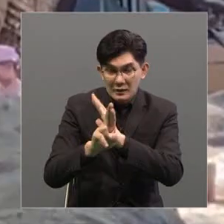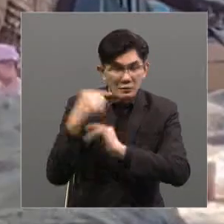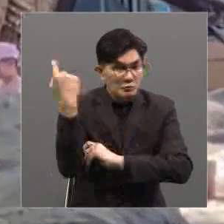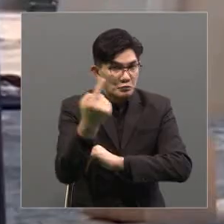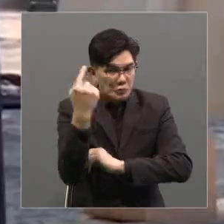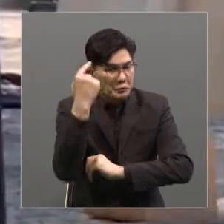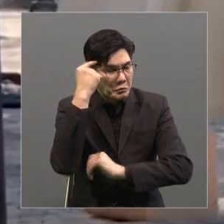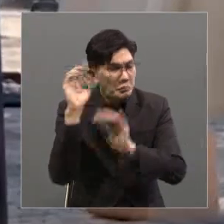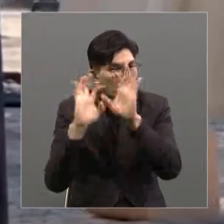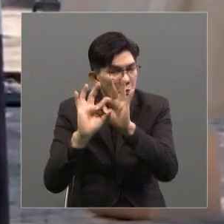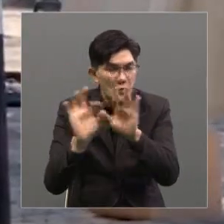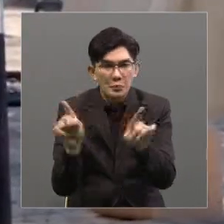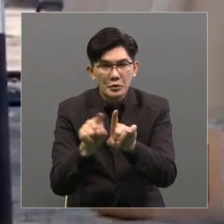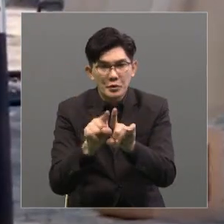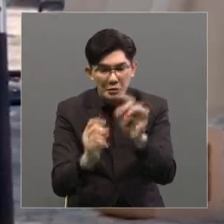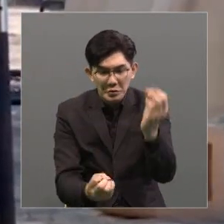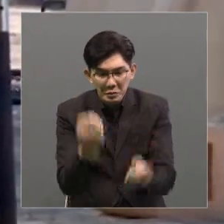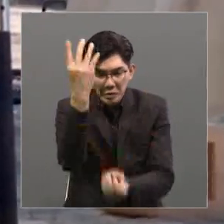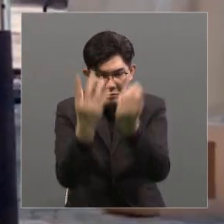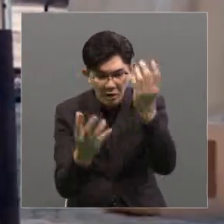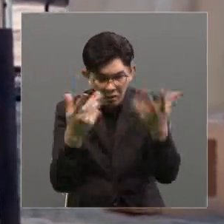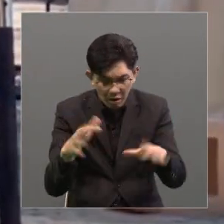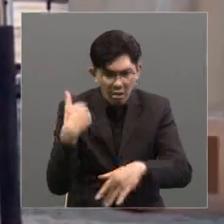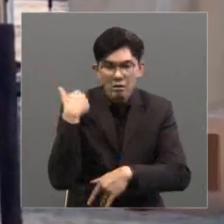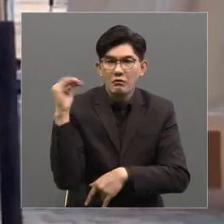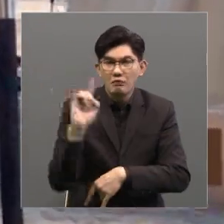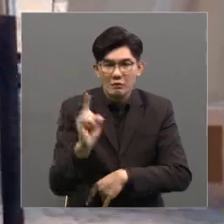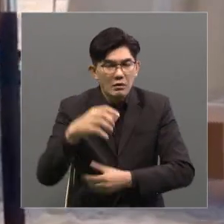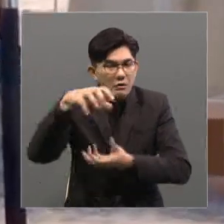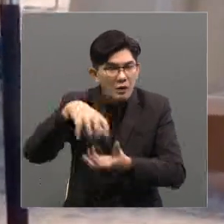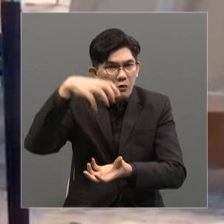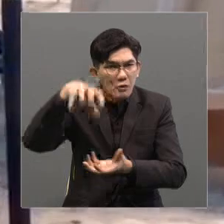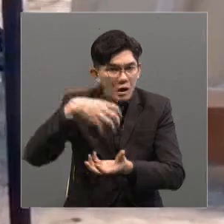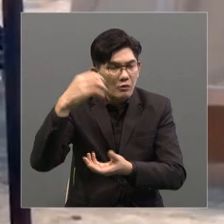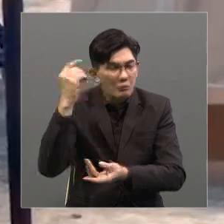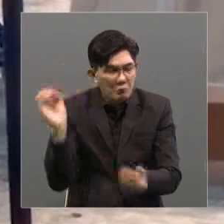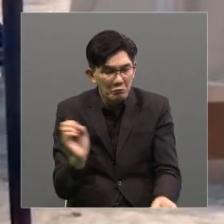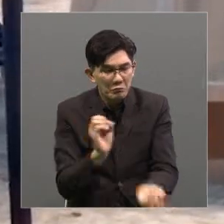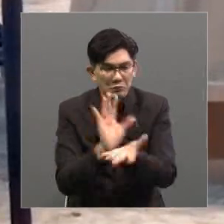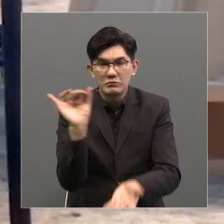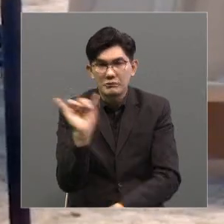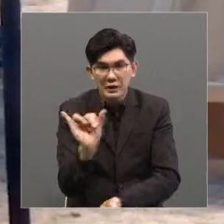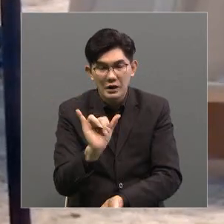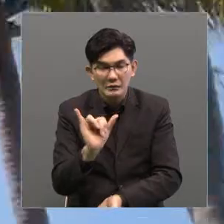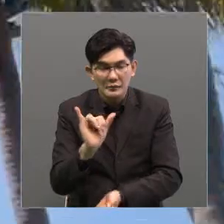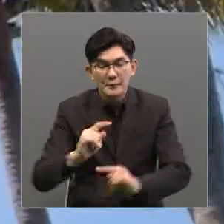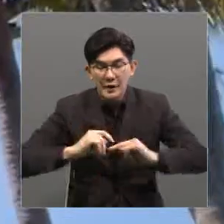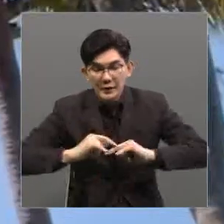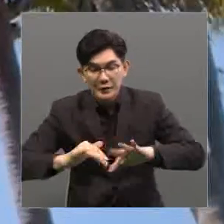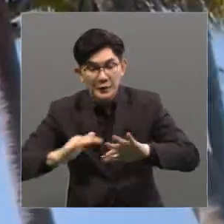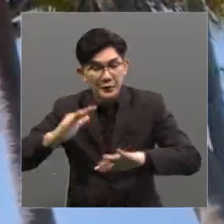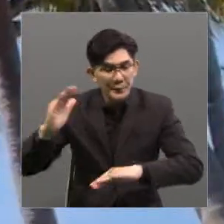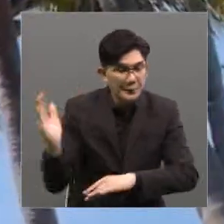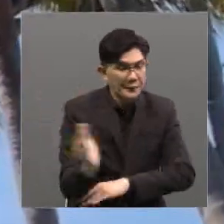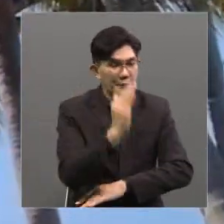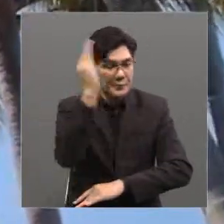นก็มีความเป็นห่วงอยู่เหมือนกันนะคะพอเกิดไฟป่าแล้วเนี่ยคือตอนนี้ผู้สื่อข่าวรายงานมาบอกว่ายังไม่ได้รับผลกระทบเพราะว่ามีลมทะเลเนี่ยมันพัดผ่านโด